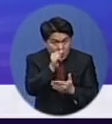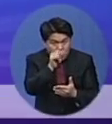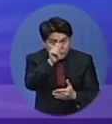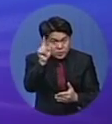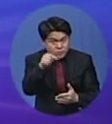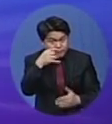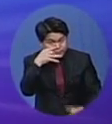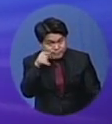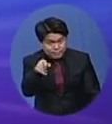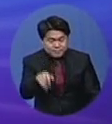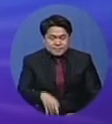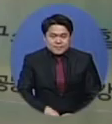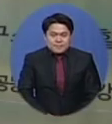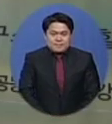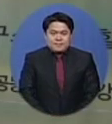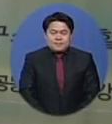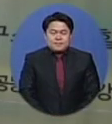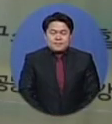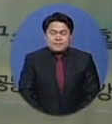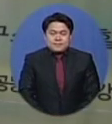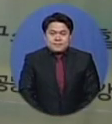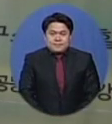기자입니다.